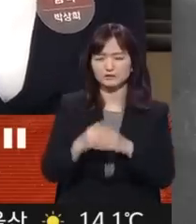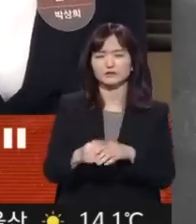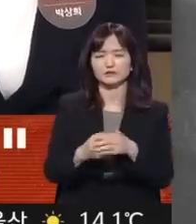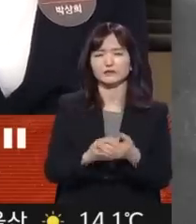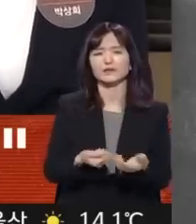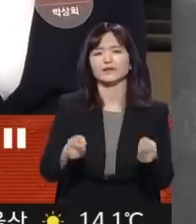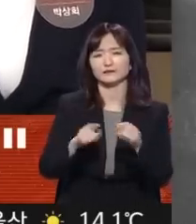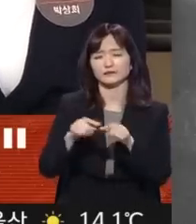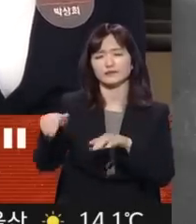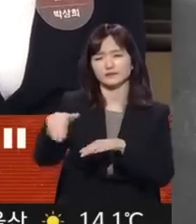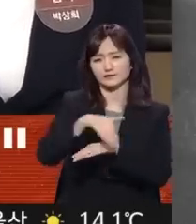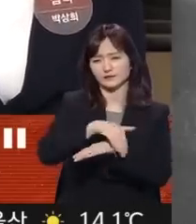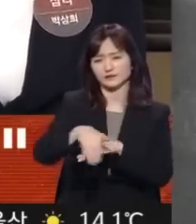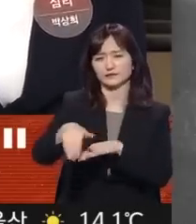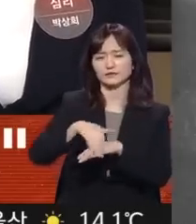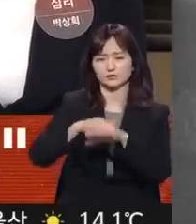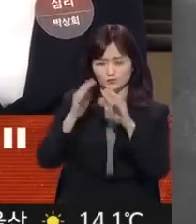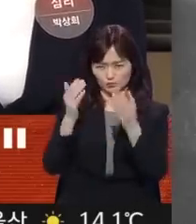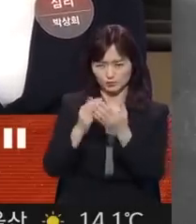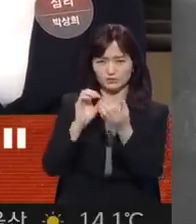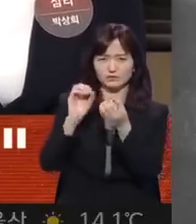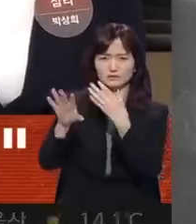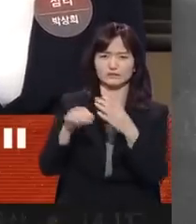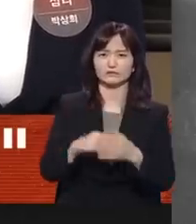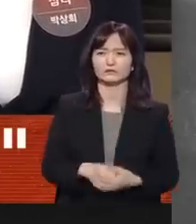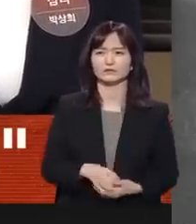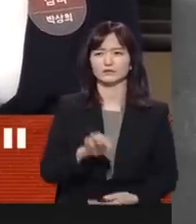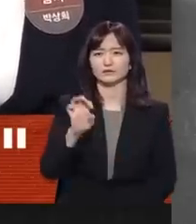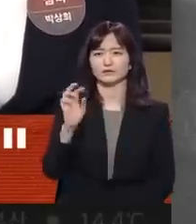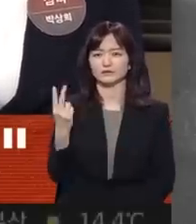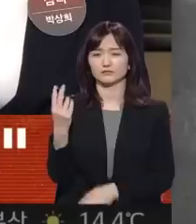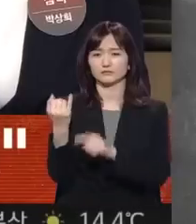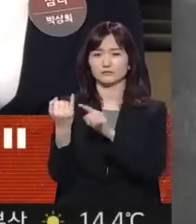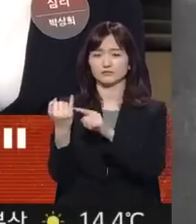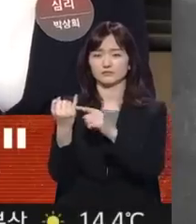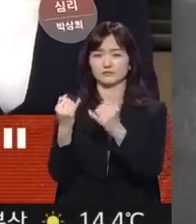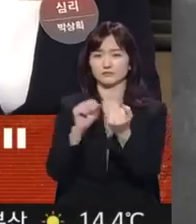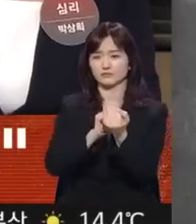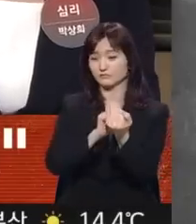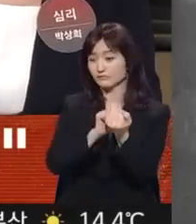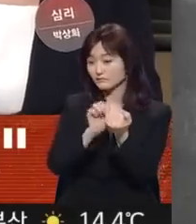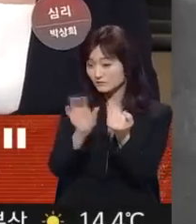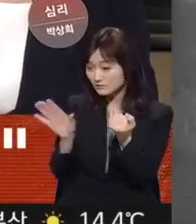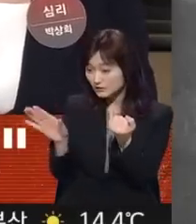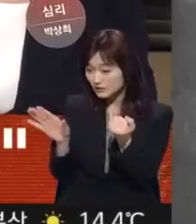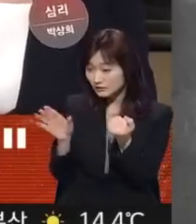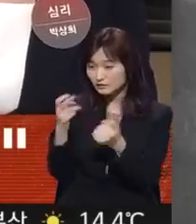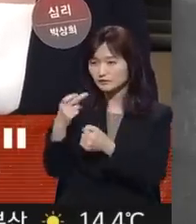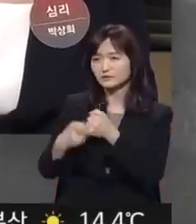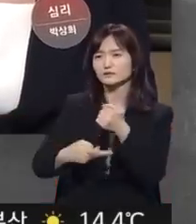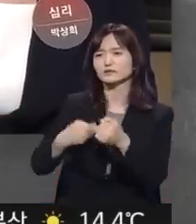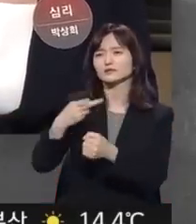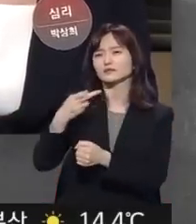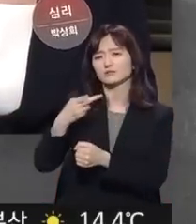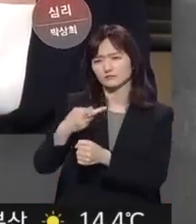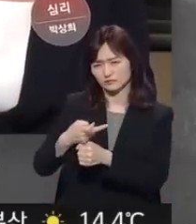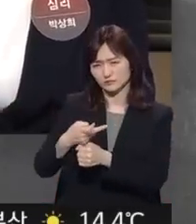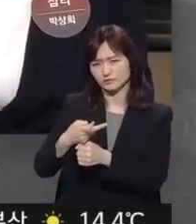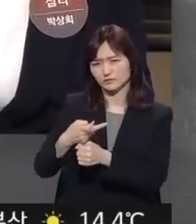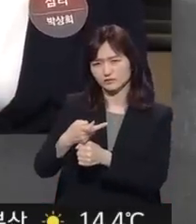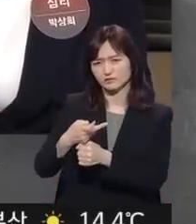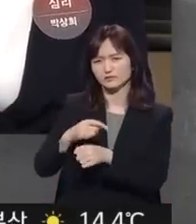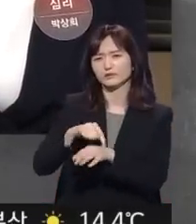부분이고요. 저는 이 표현 씨가 이런 왕따나 이런 학교폭력을 12년이나 당했다는 것이 너무 마음이